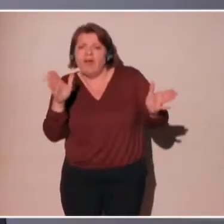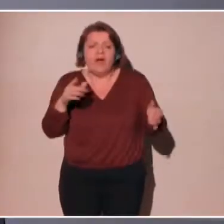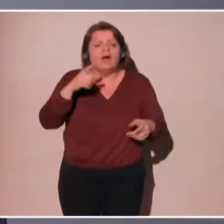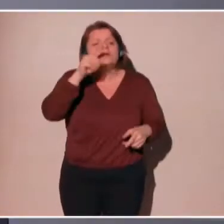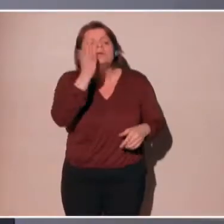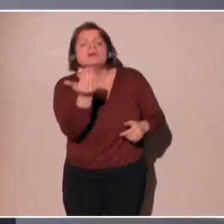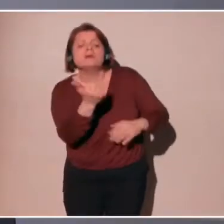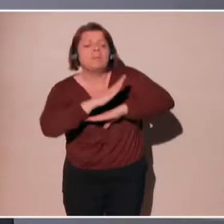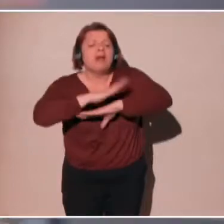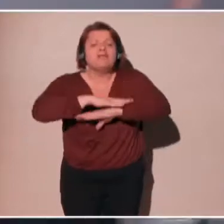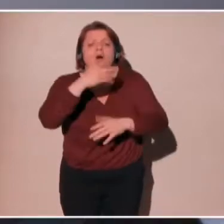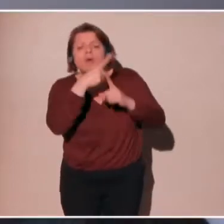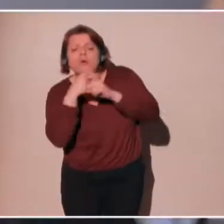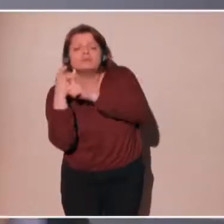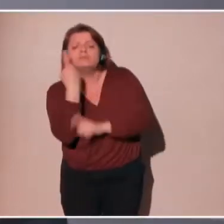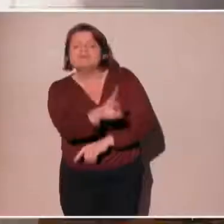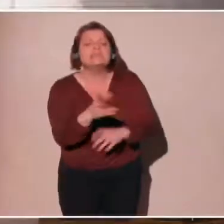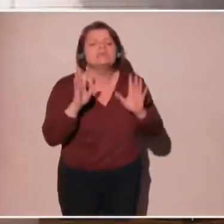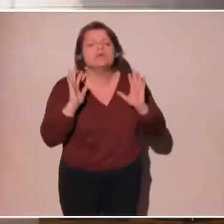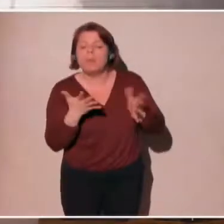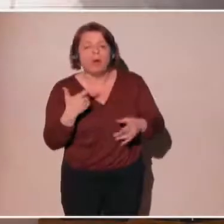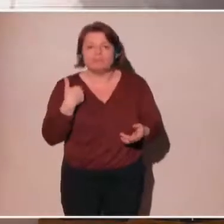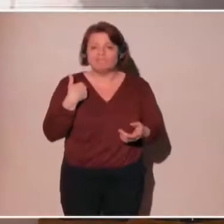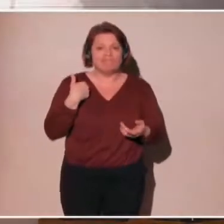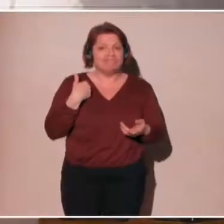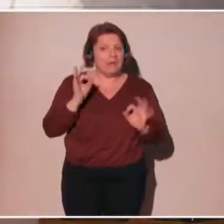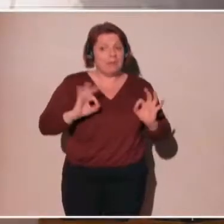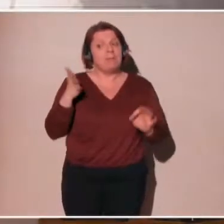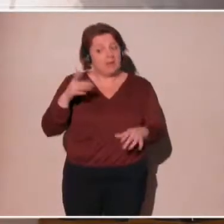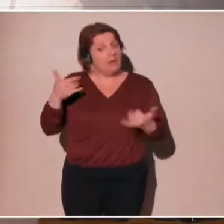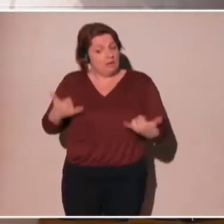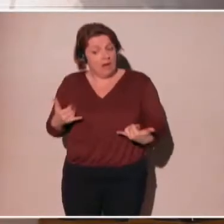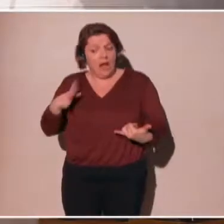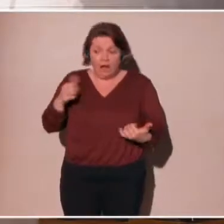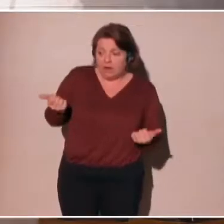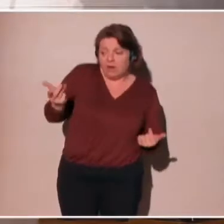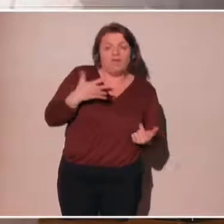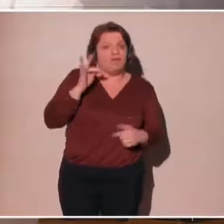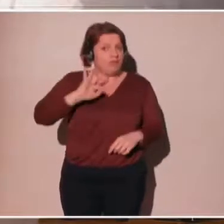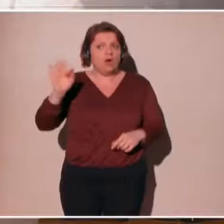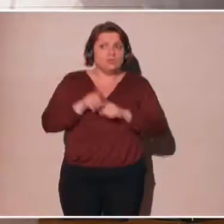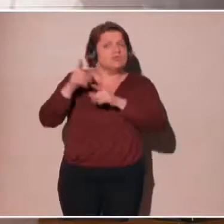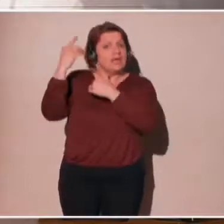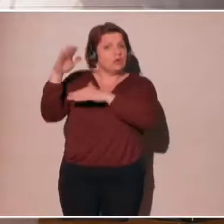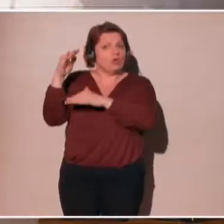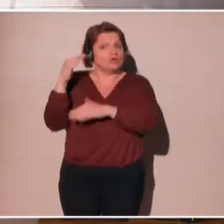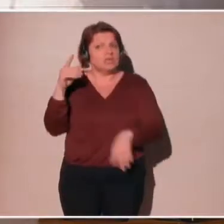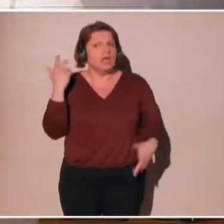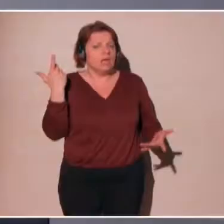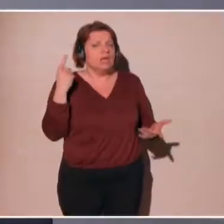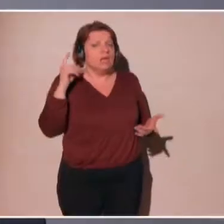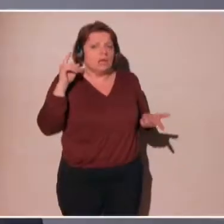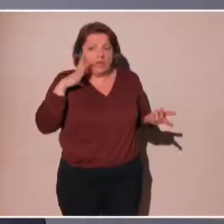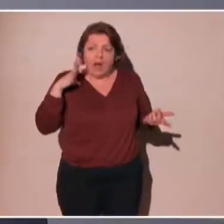dire vraiment ce qu'elles ont. Mais certains, en France et à l'étranger, le demandent, en disant « Non, il y a un moment, ça a tellement d'influence sur nos vies, vous devez nous dire ce que ça